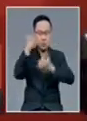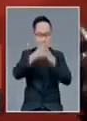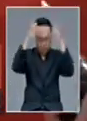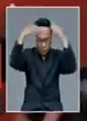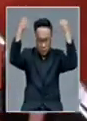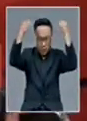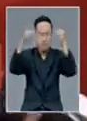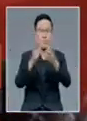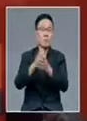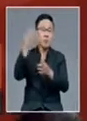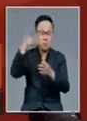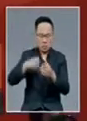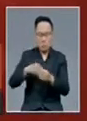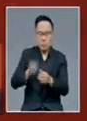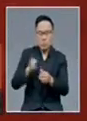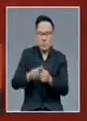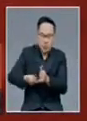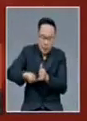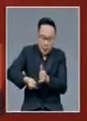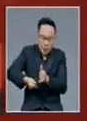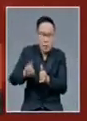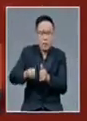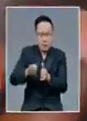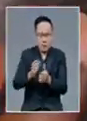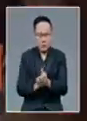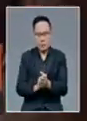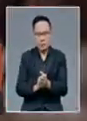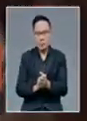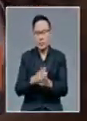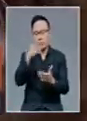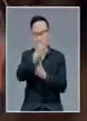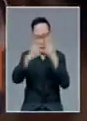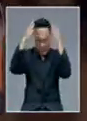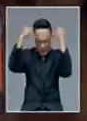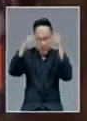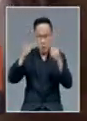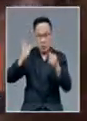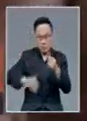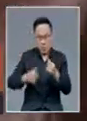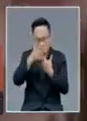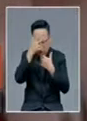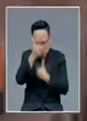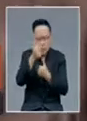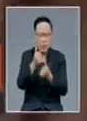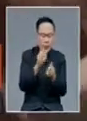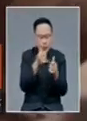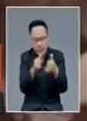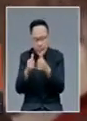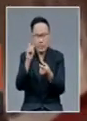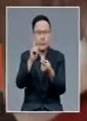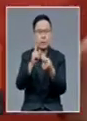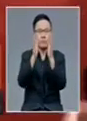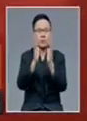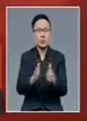าดศิลปะของชาวดัตช์ครับแล้วก็พวกมันนั้นก็จะมีนิสัยกระตือรือร้นแล้วก็ที่สำคัญเป็นมิตรด้วยนะครับ ส่วนอี